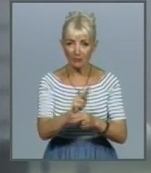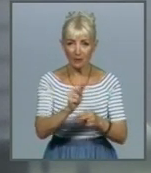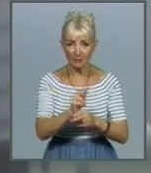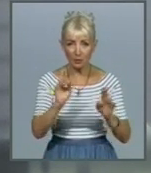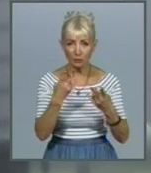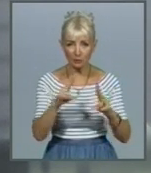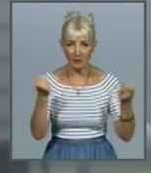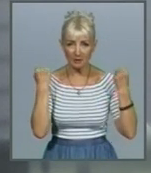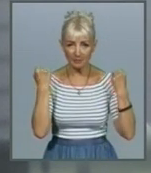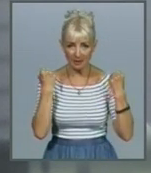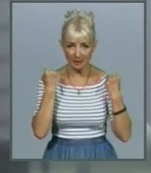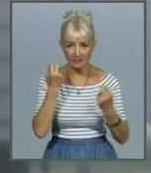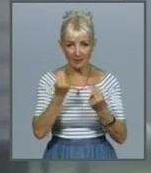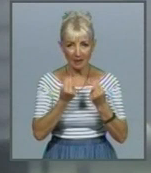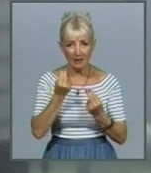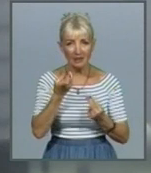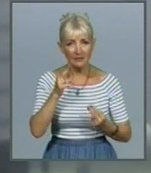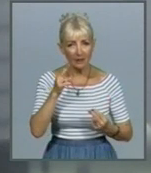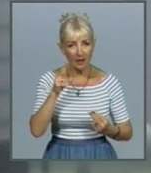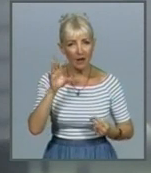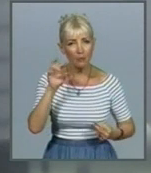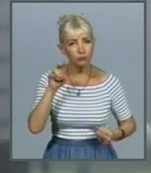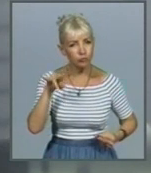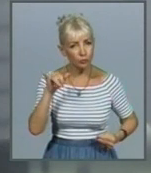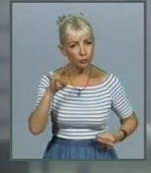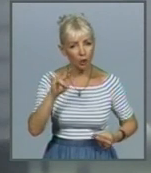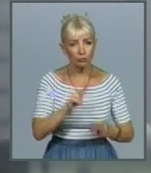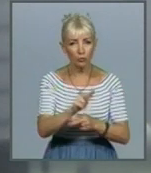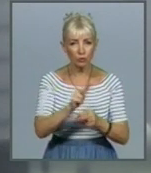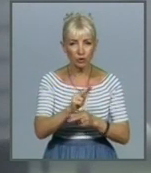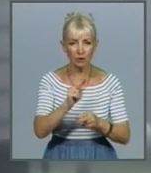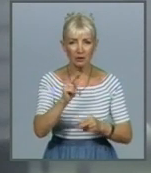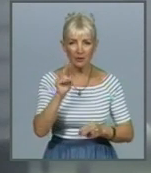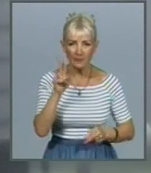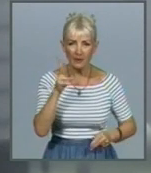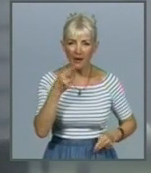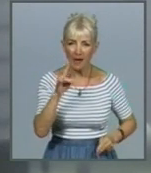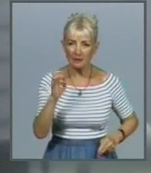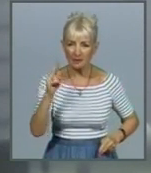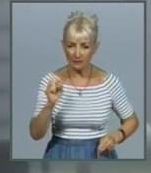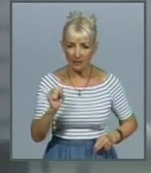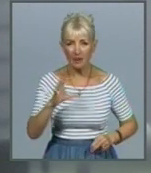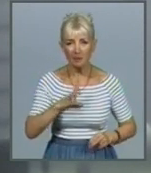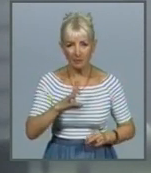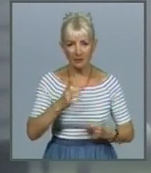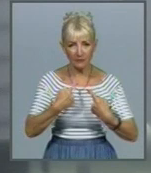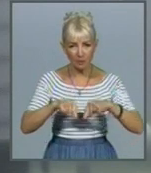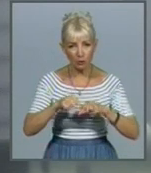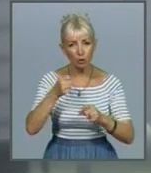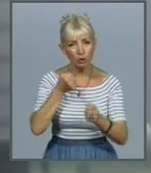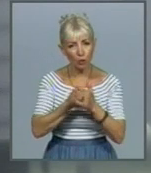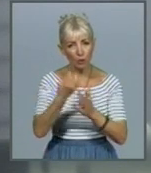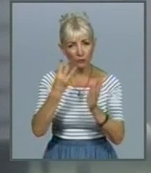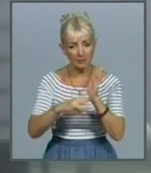спортивных единоборств там юрий буров ученик олега иванка михайла глянцево первенство в категории до 80